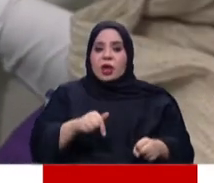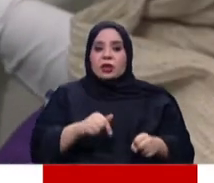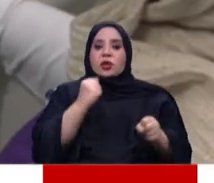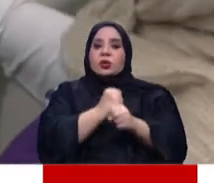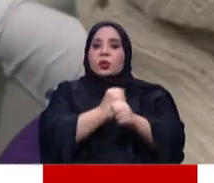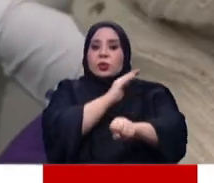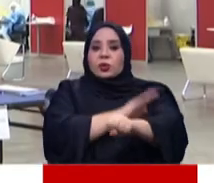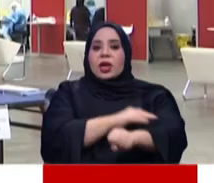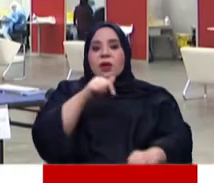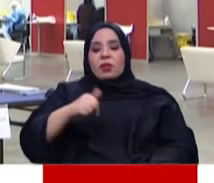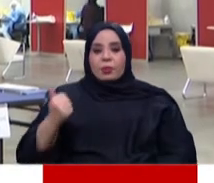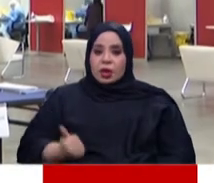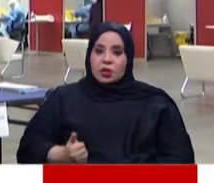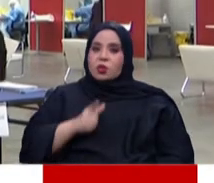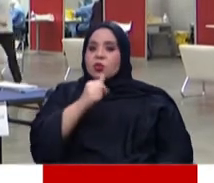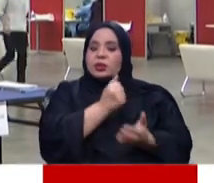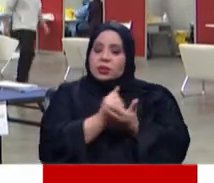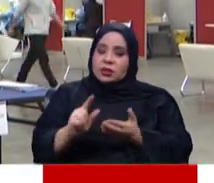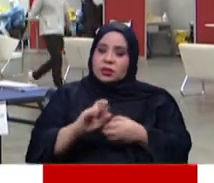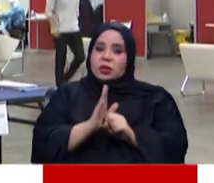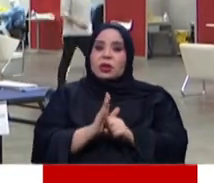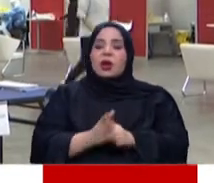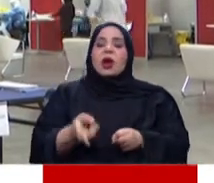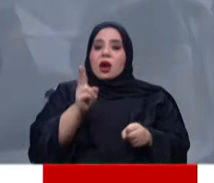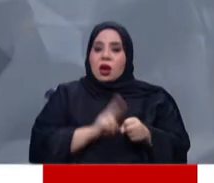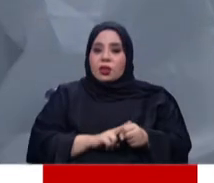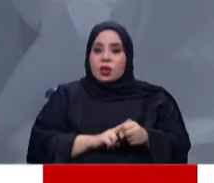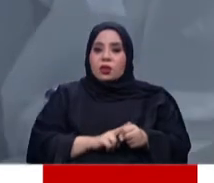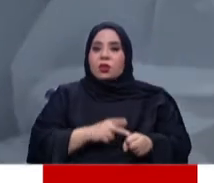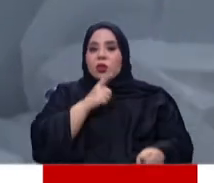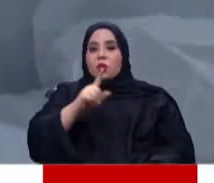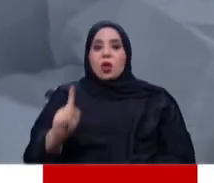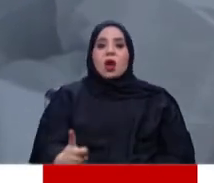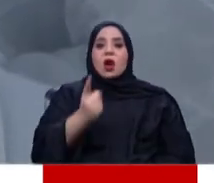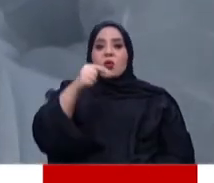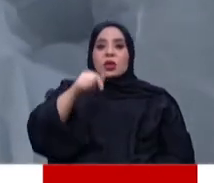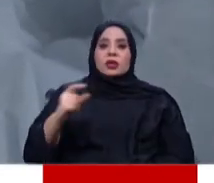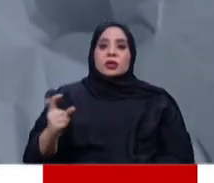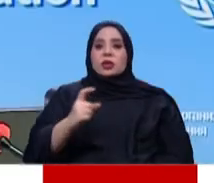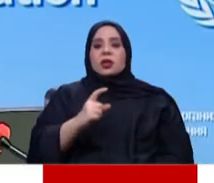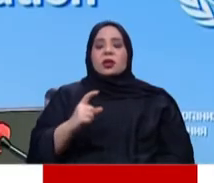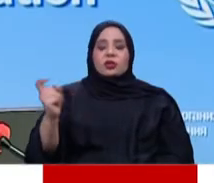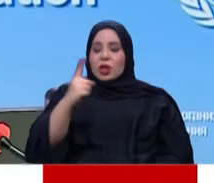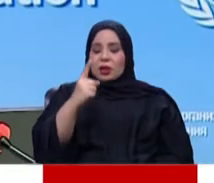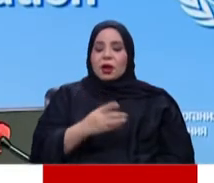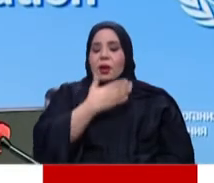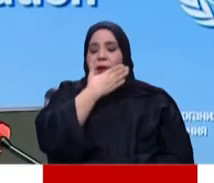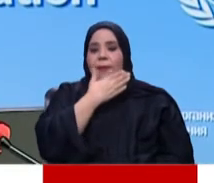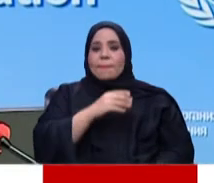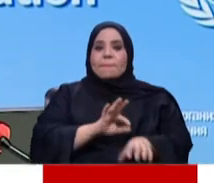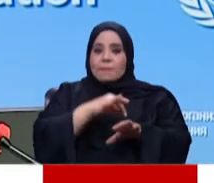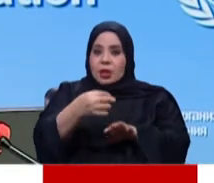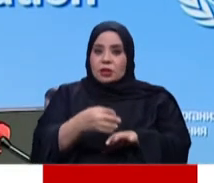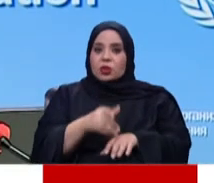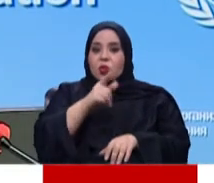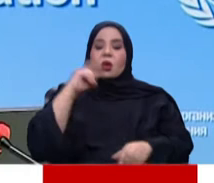مملكة البحرين في محاربة الفيروس المستجد منذ ظهور أول حالة إصابة في مملكة البحرين بإشادة دولية